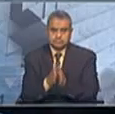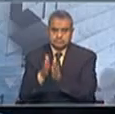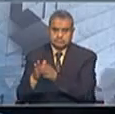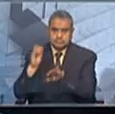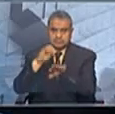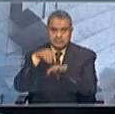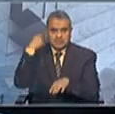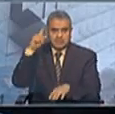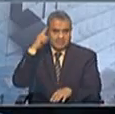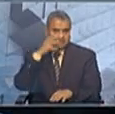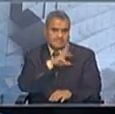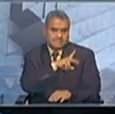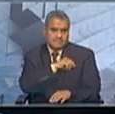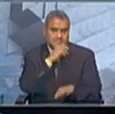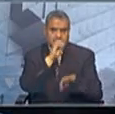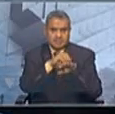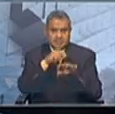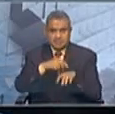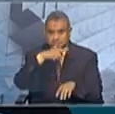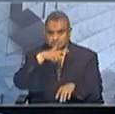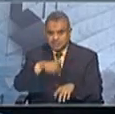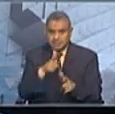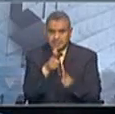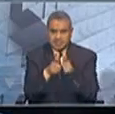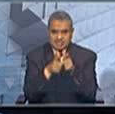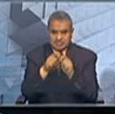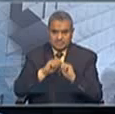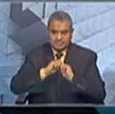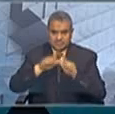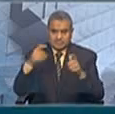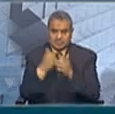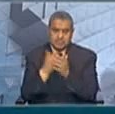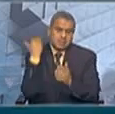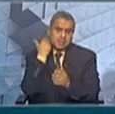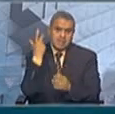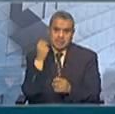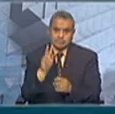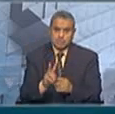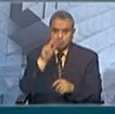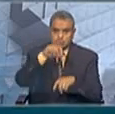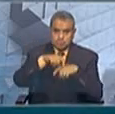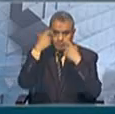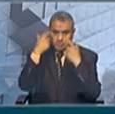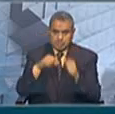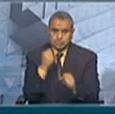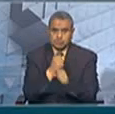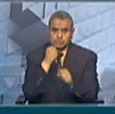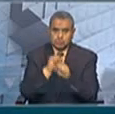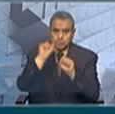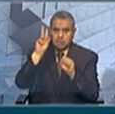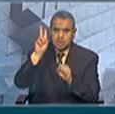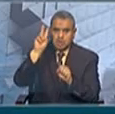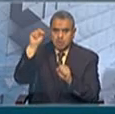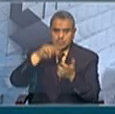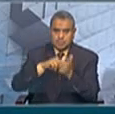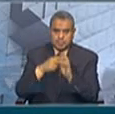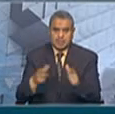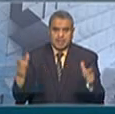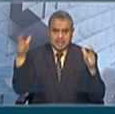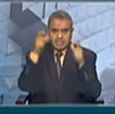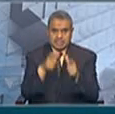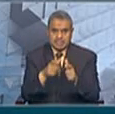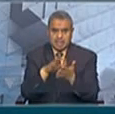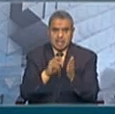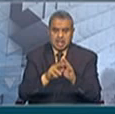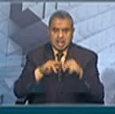الرئيس الفلسطيني محمود عباس في كلمة مسجلة أمام الدورة 75 للجمعية العامة للأمم المتحدة إلى عقد